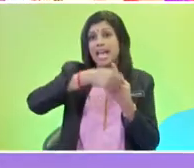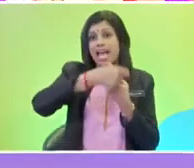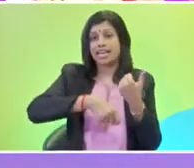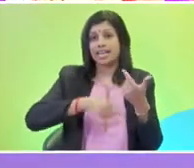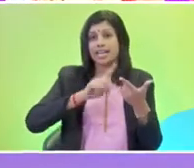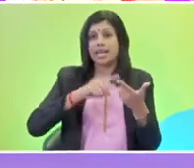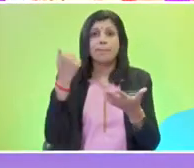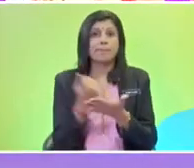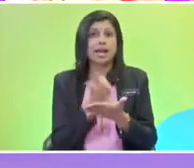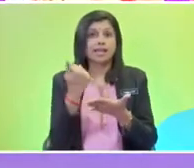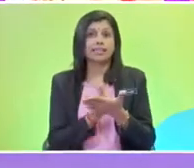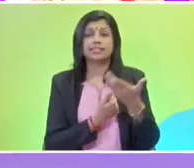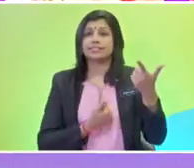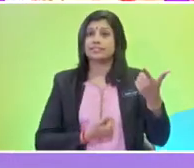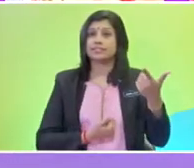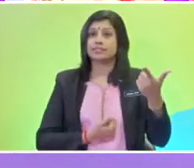Buah mangga,